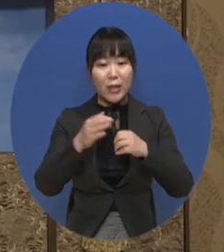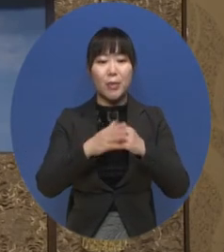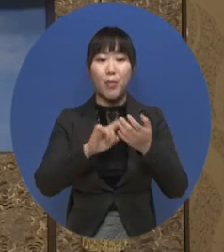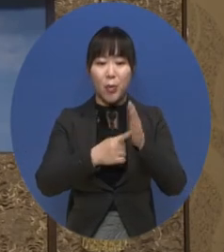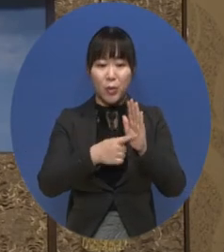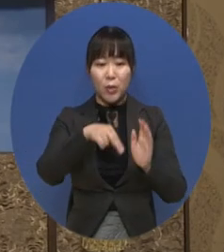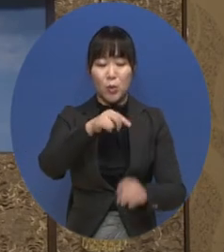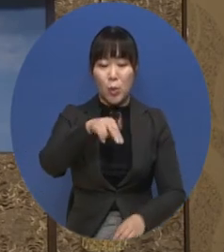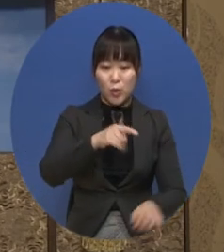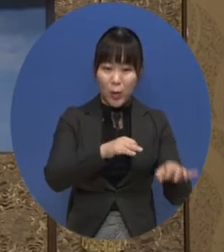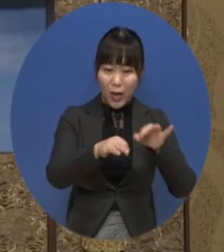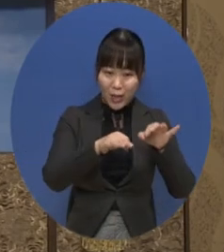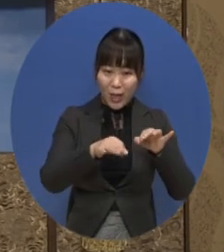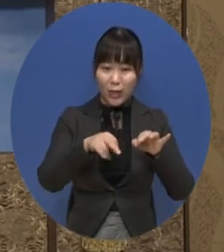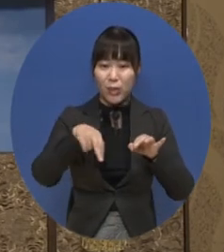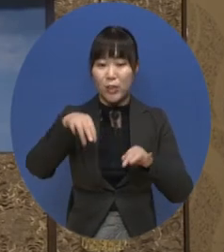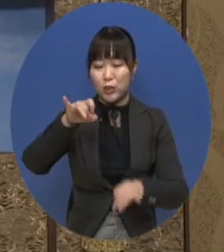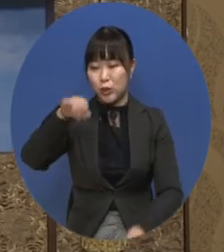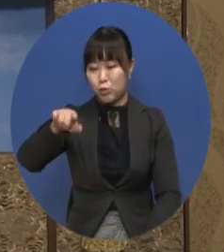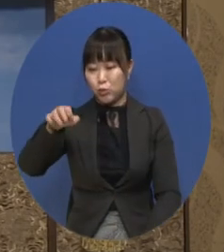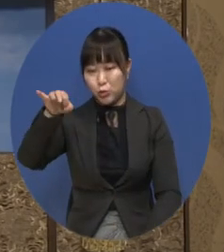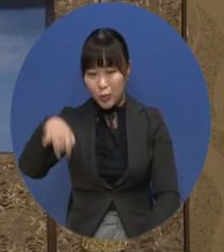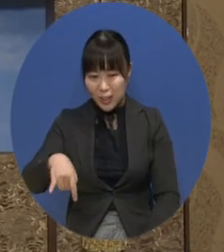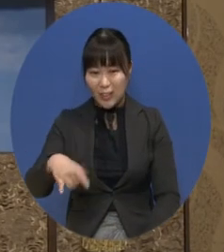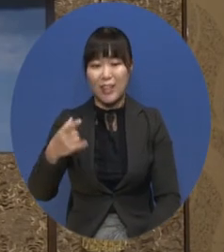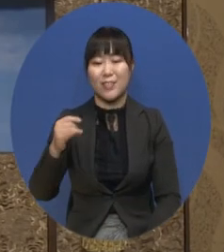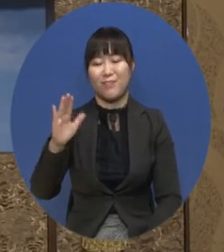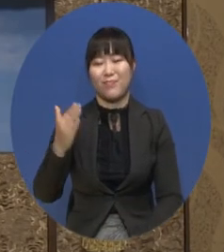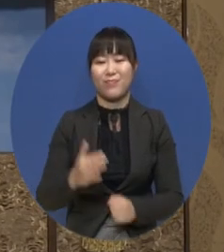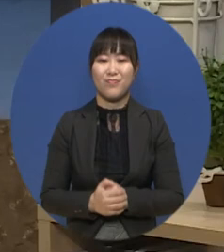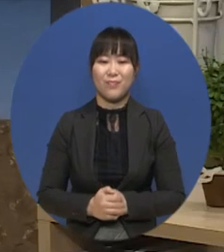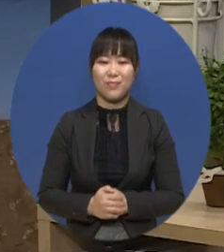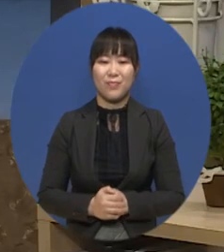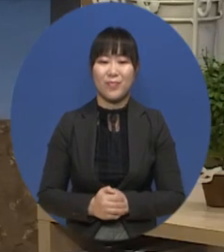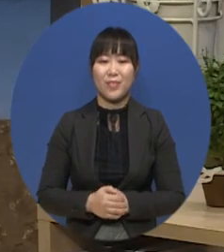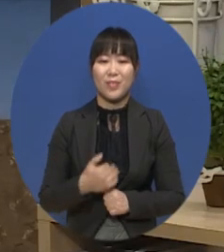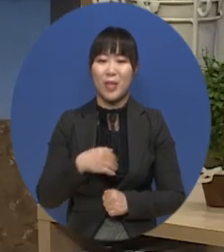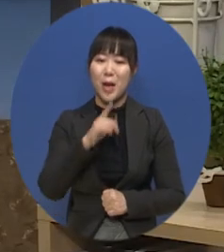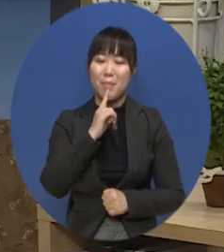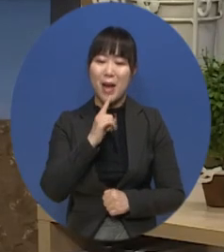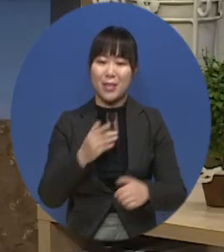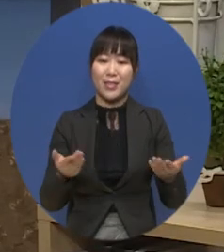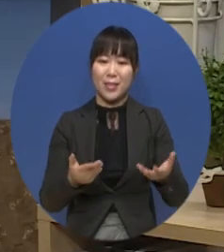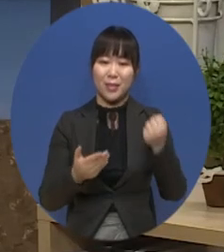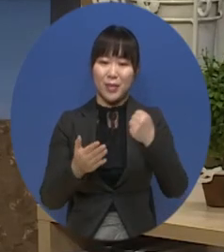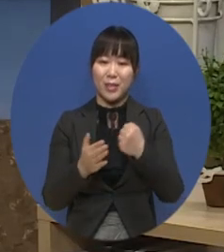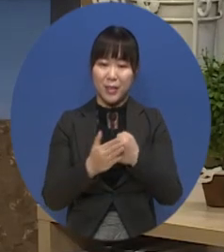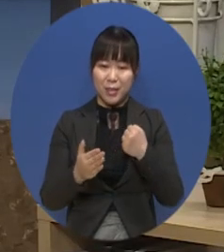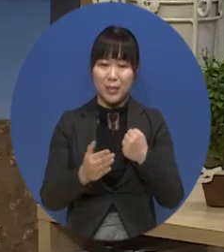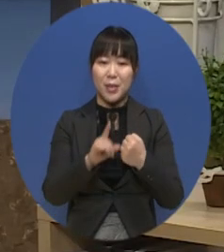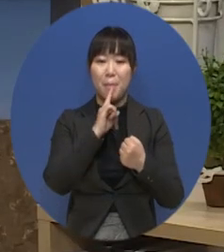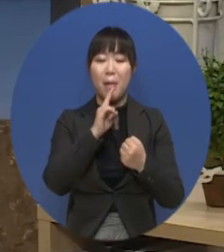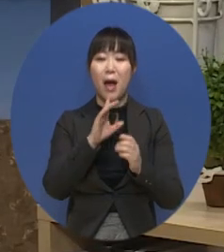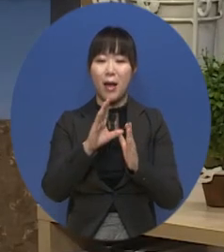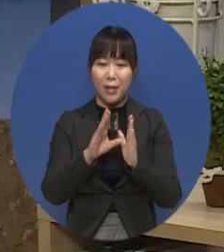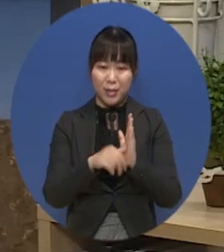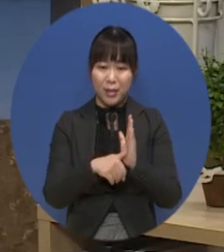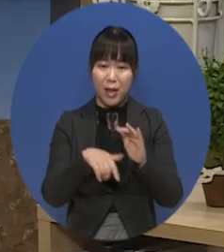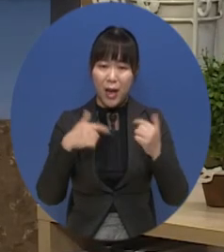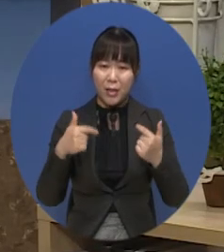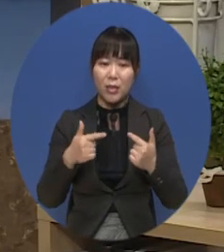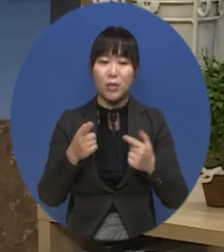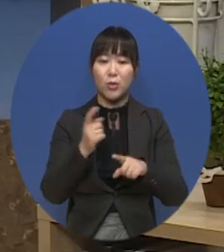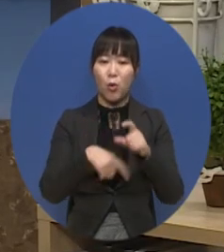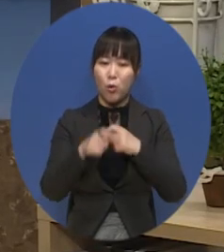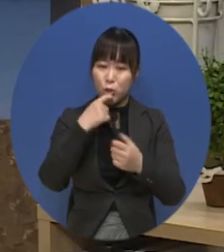이제 소소가게, 뭐 이렇게 쉬운이 이렇게 되는 것 네, 저도 이제 말을 하는 직업이다 같아요. 보니까 네. 말을 할때 항상 좀